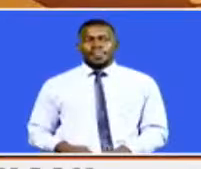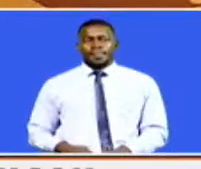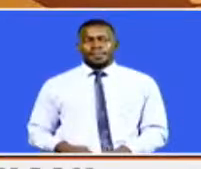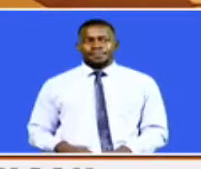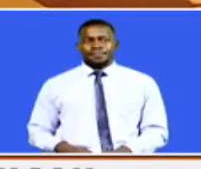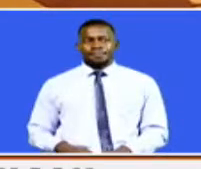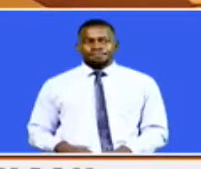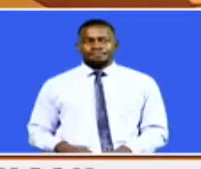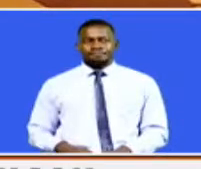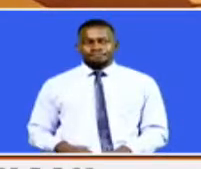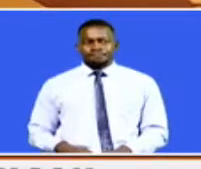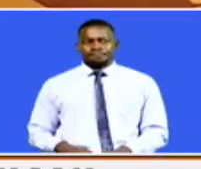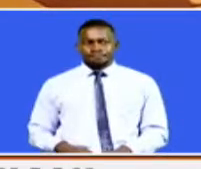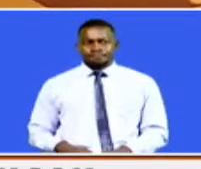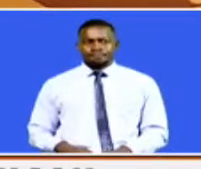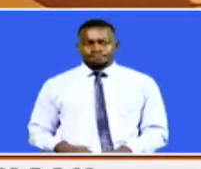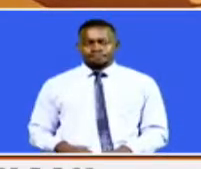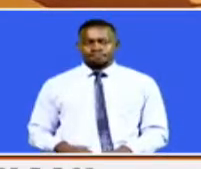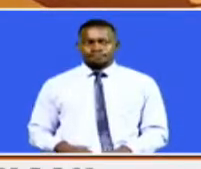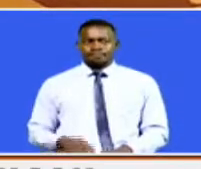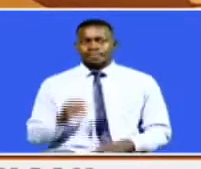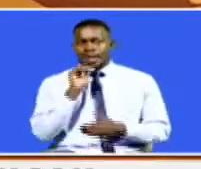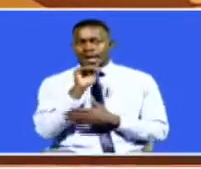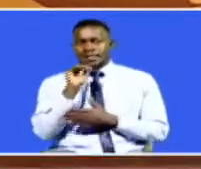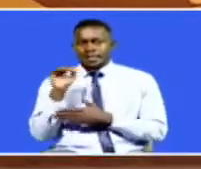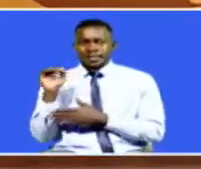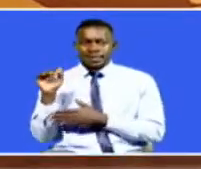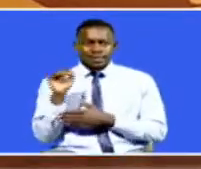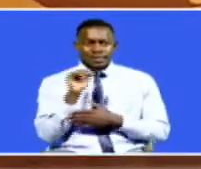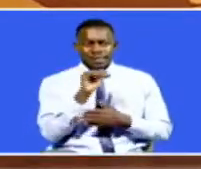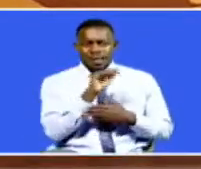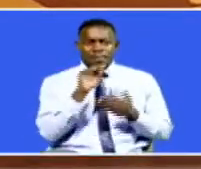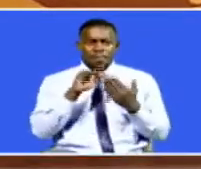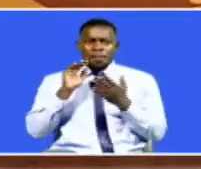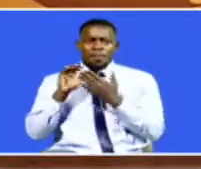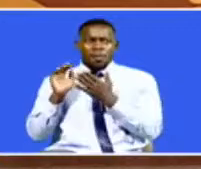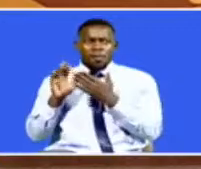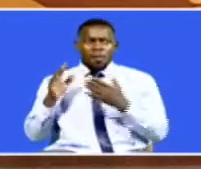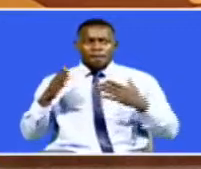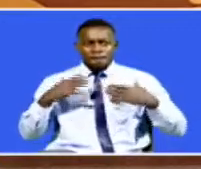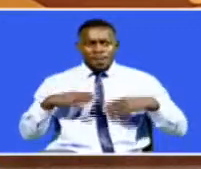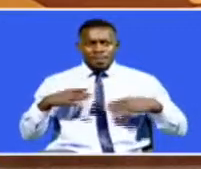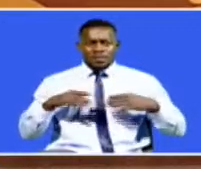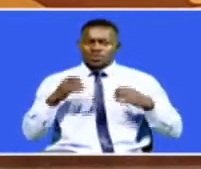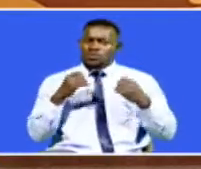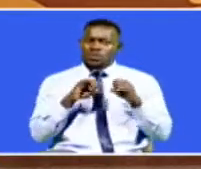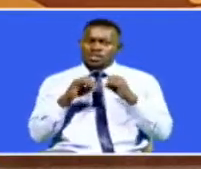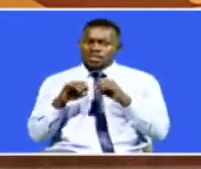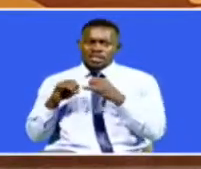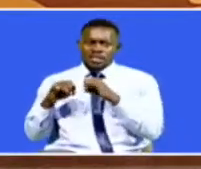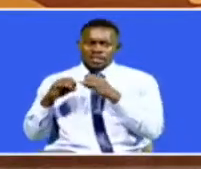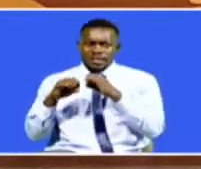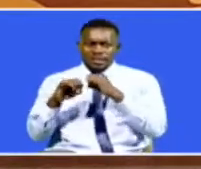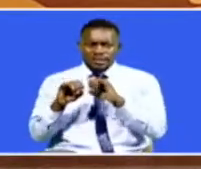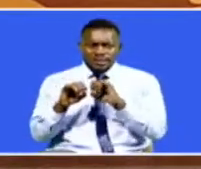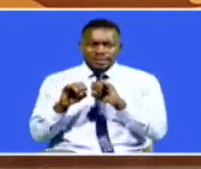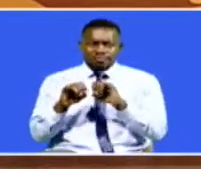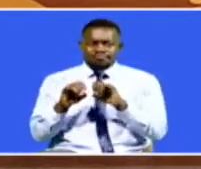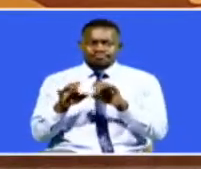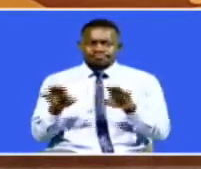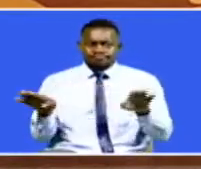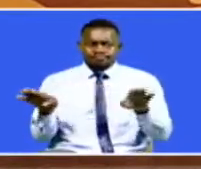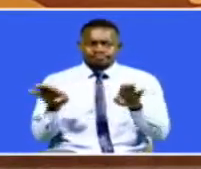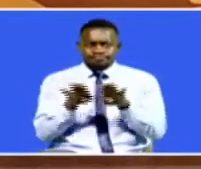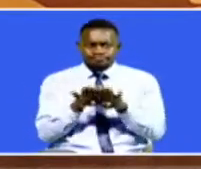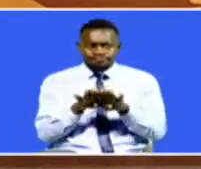Na wito unaendelea kutolewa kwa mikakati zaidi kuwekwa ili kumaliza matapeli katika sekta ya ardhi.